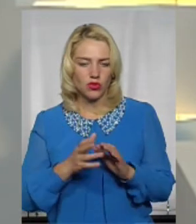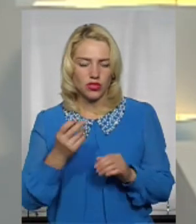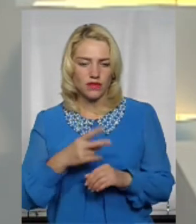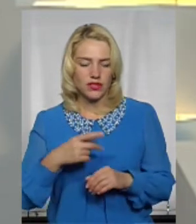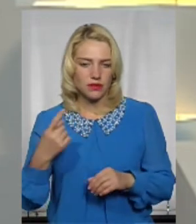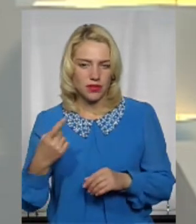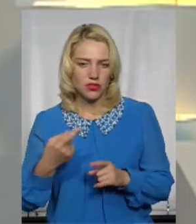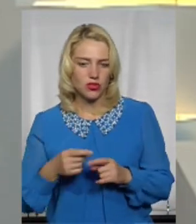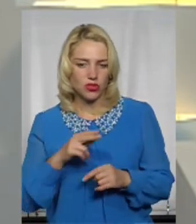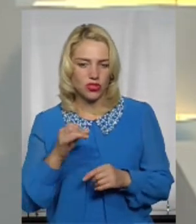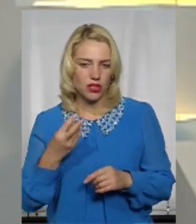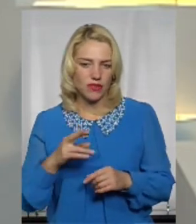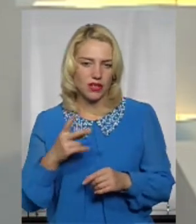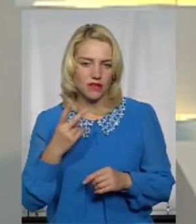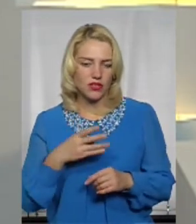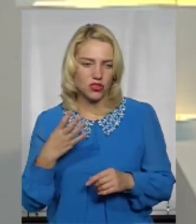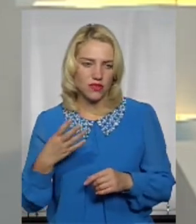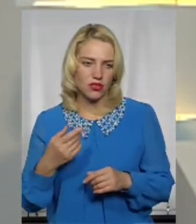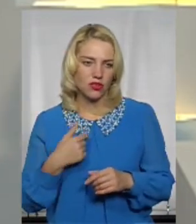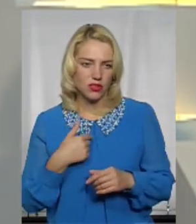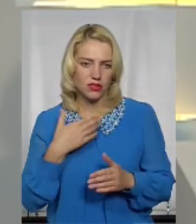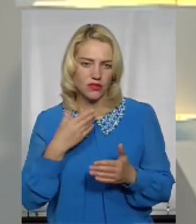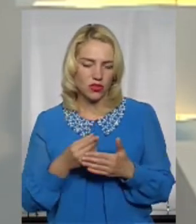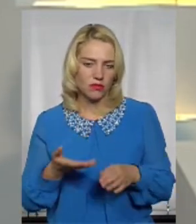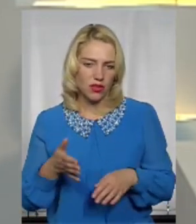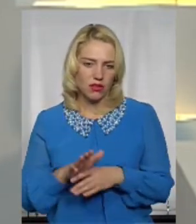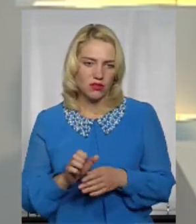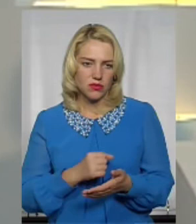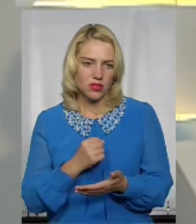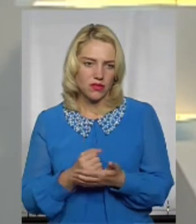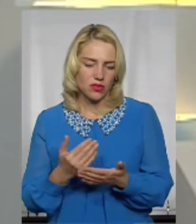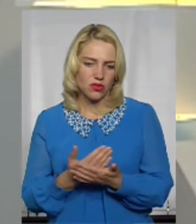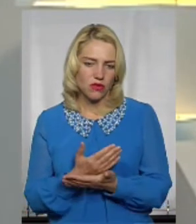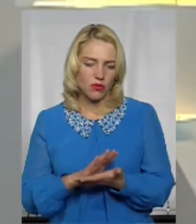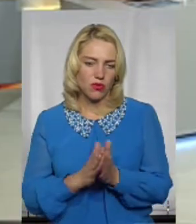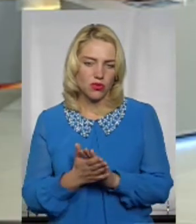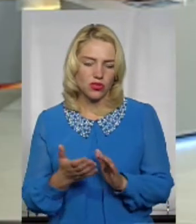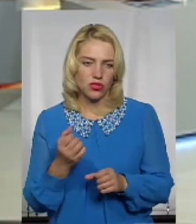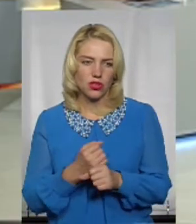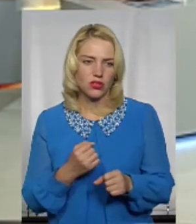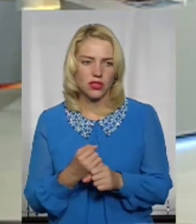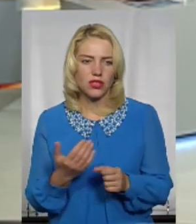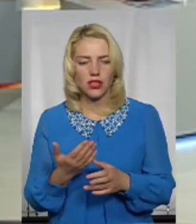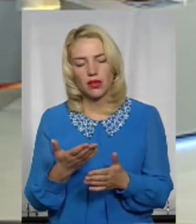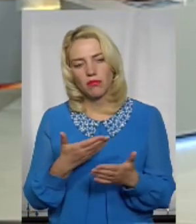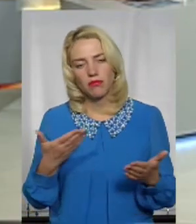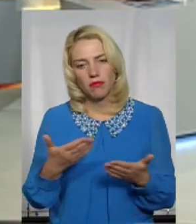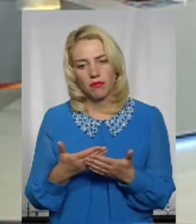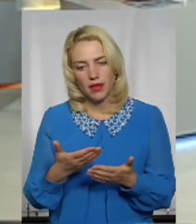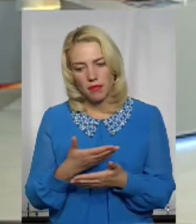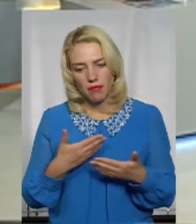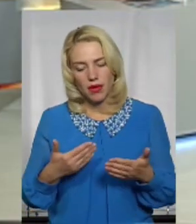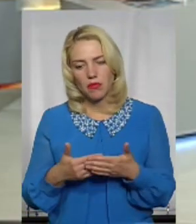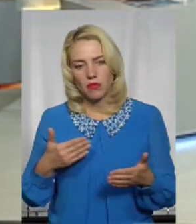було червня, а 24-го я вже своїм наказом затвердила нове положення, розроблене, яке ми попередньо погодили